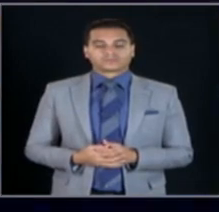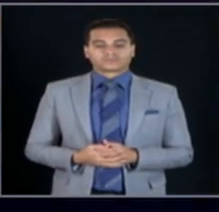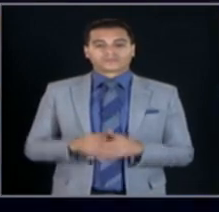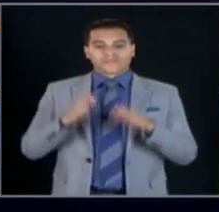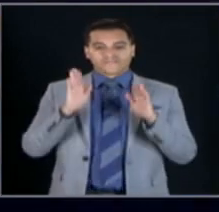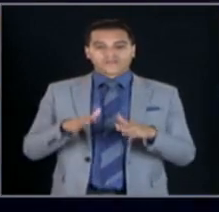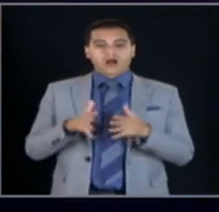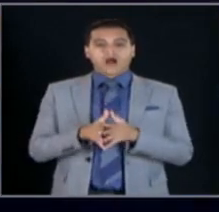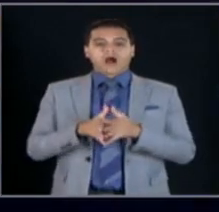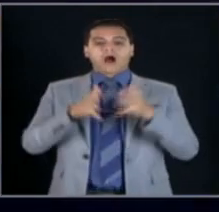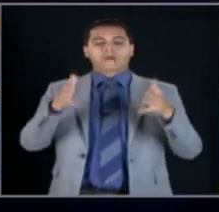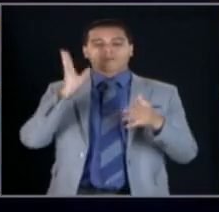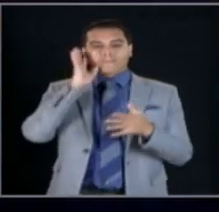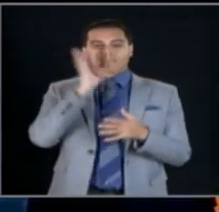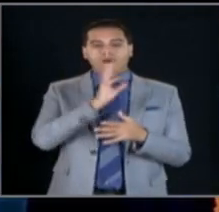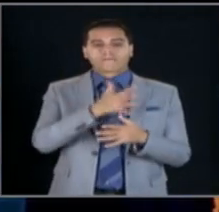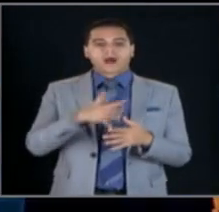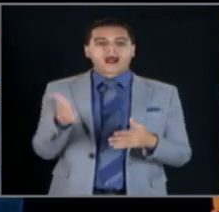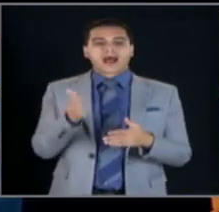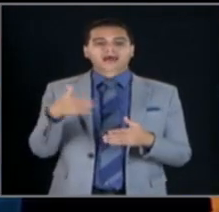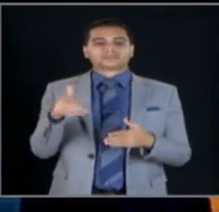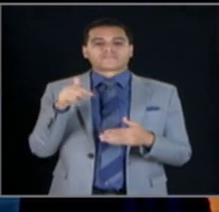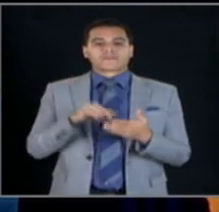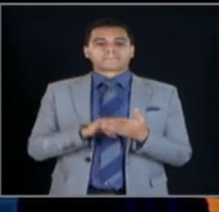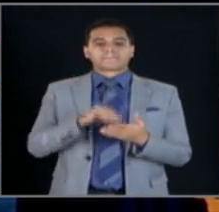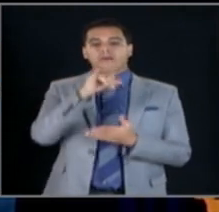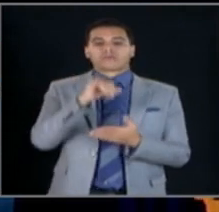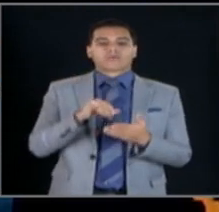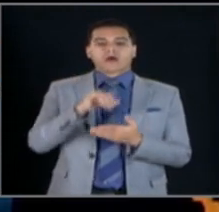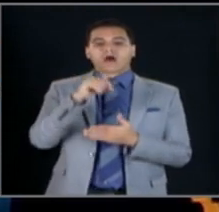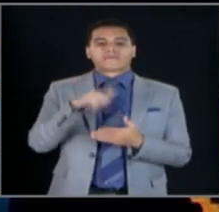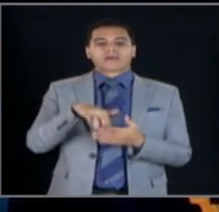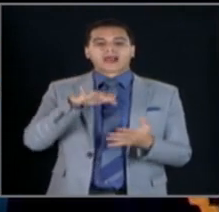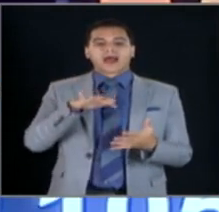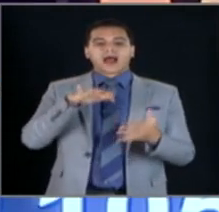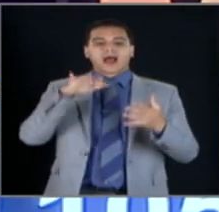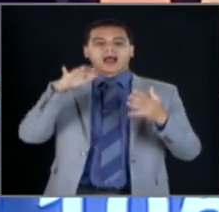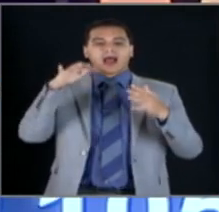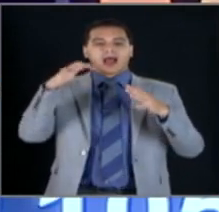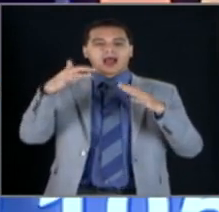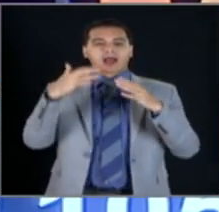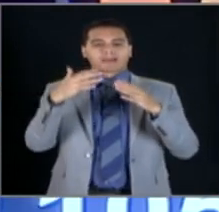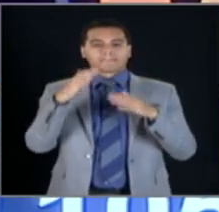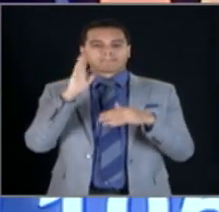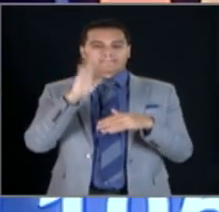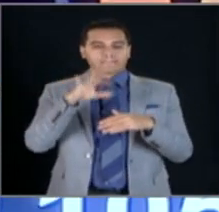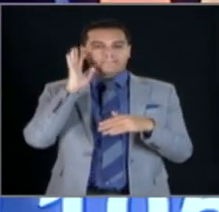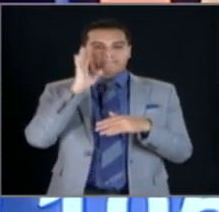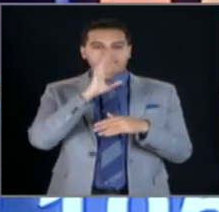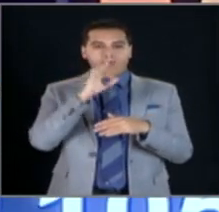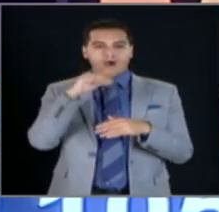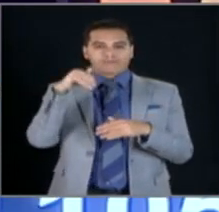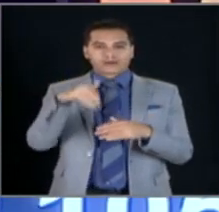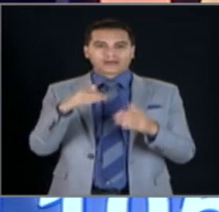يقع اكبر حوت للاسماك في مطار بالعالم باحدى الدول العربيه